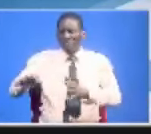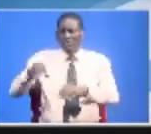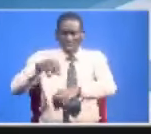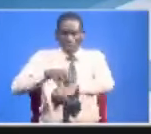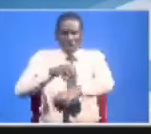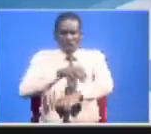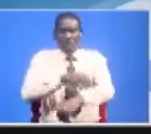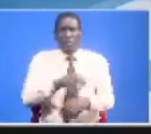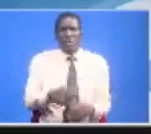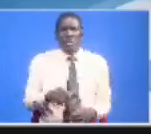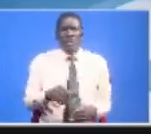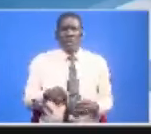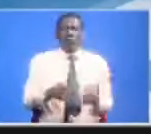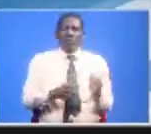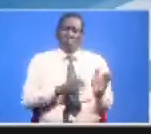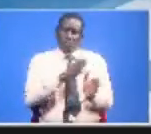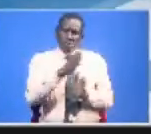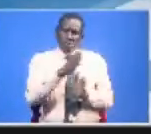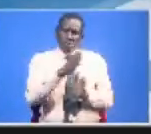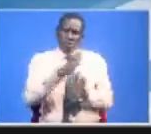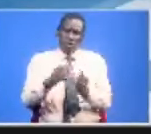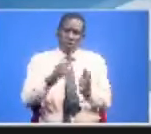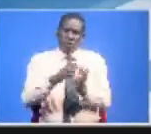mabaya. Nimeandaa taarifa hiyo.